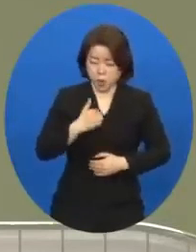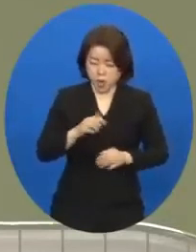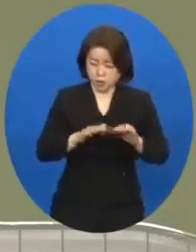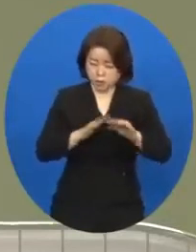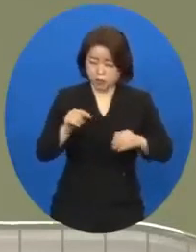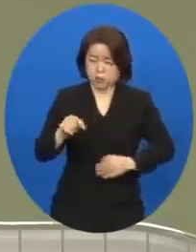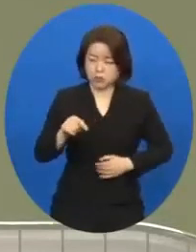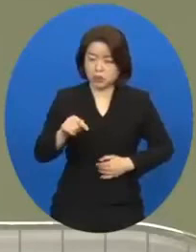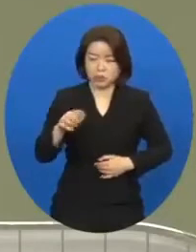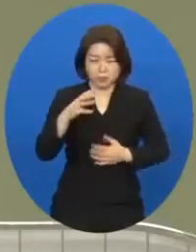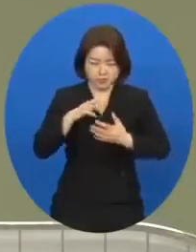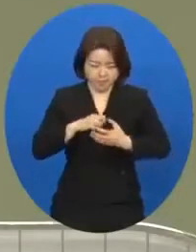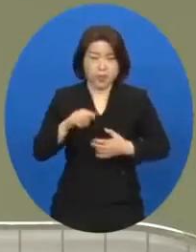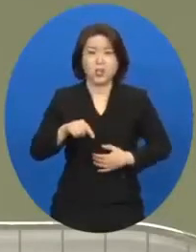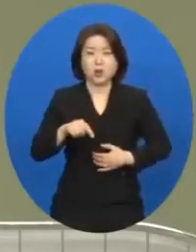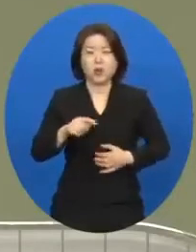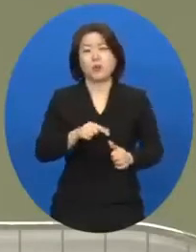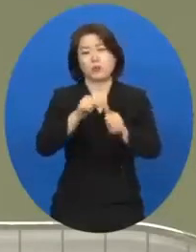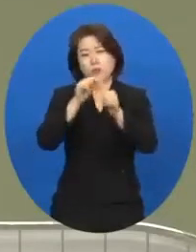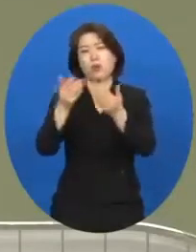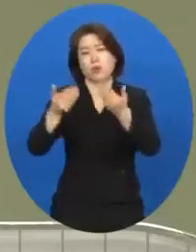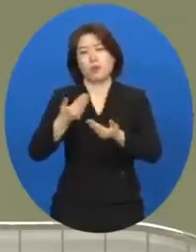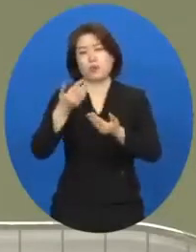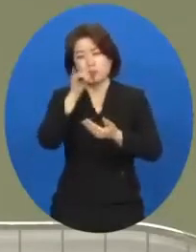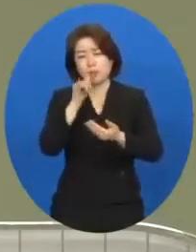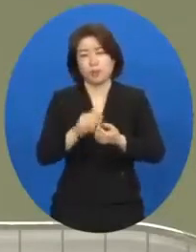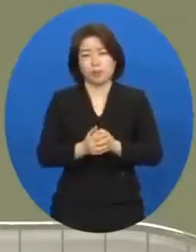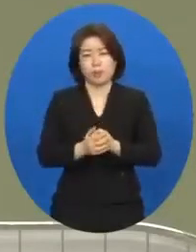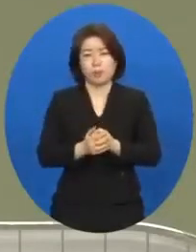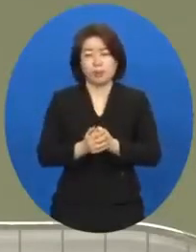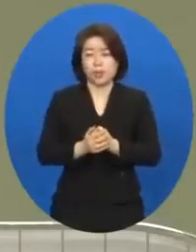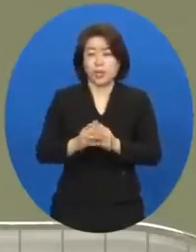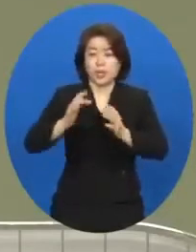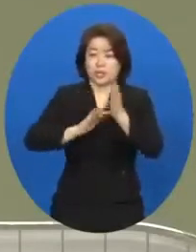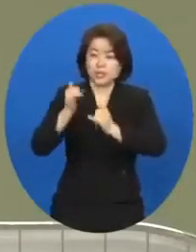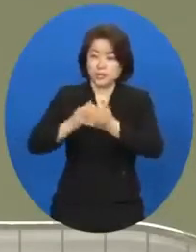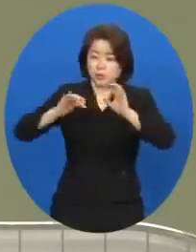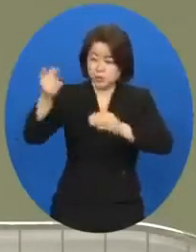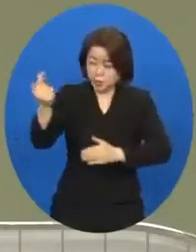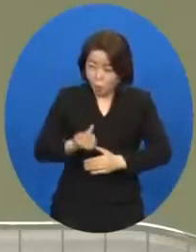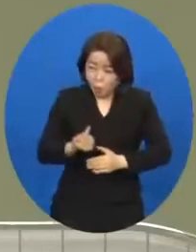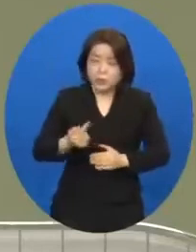위해서예요. 예수님이 이 땅에 오신 이유는 마귀의 일을 멸하기 위해서 오신